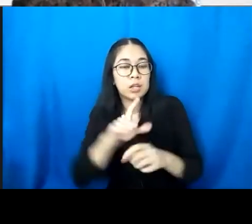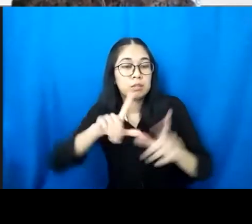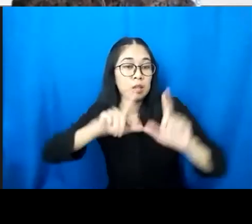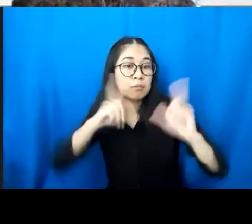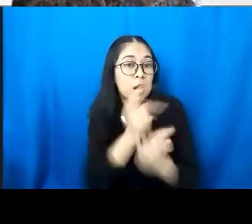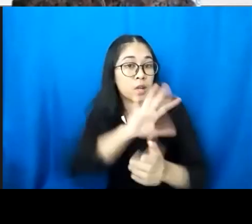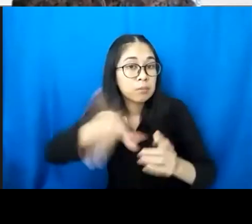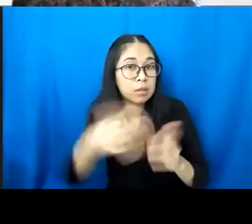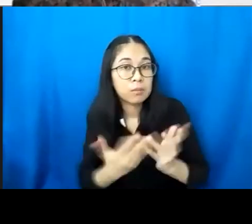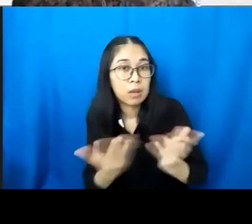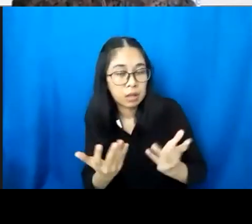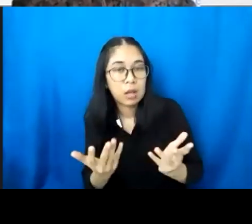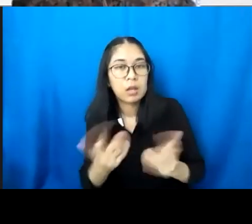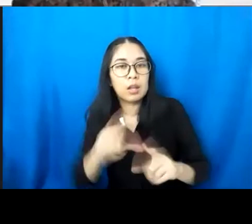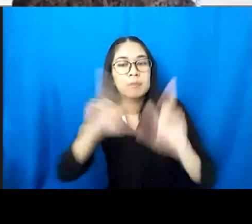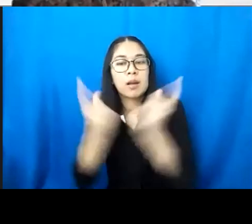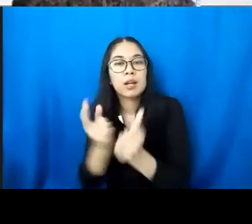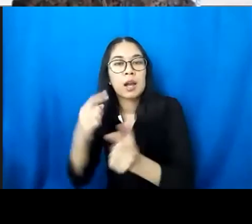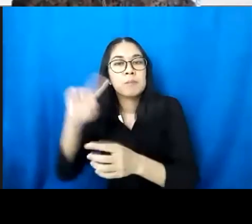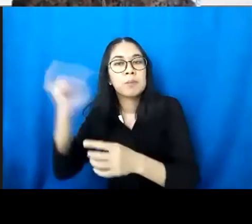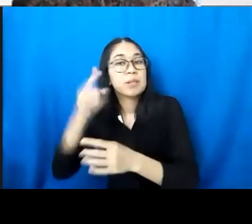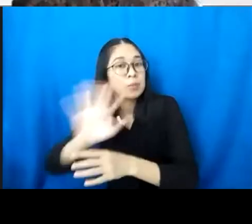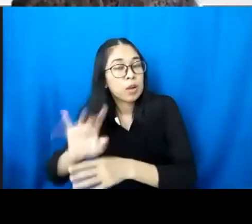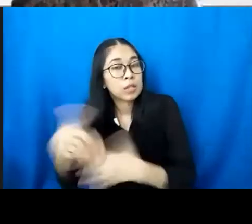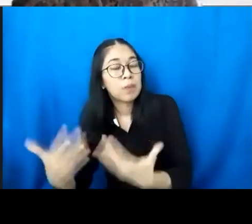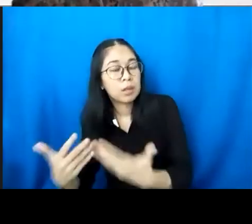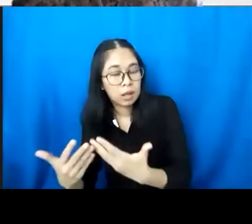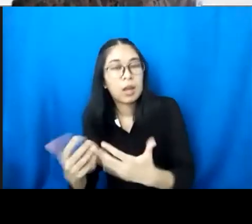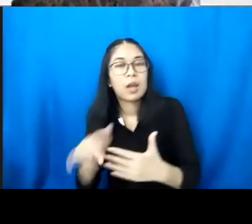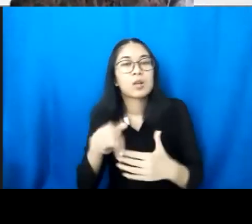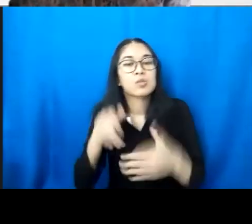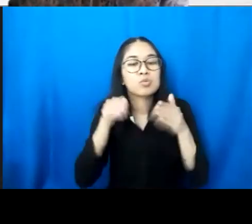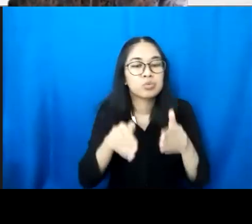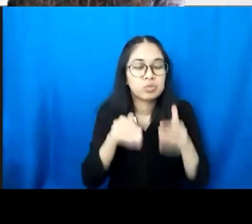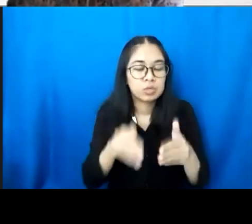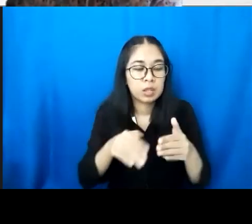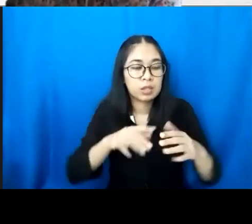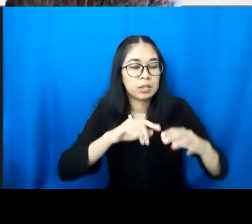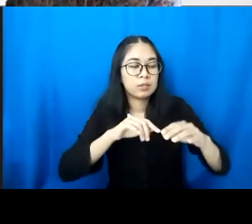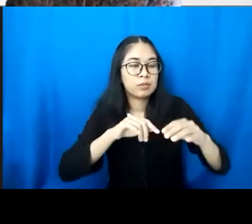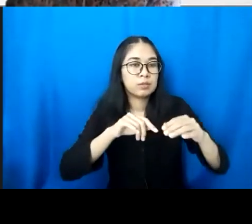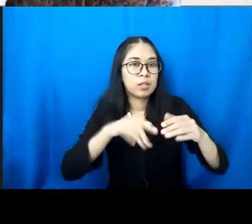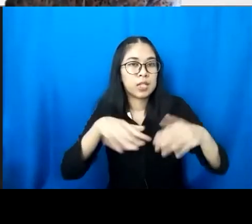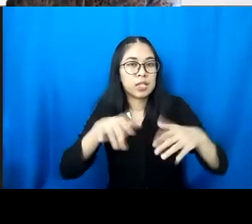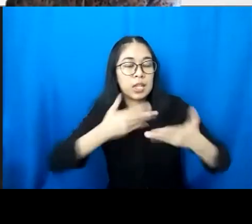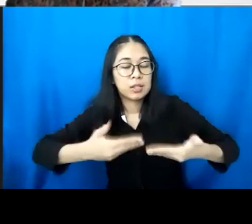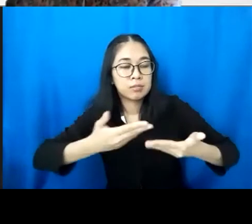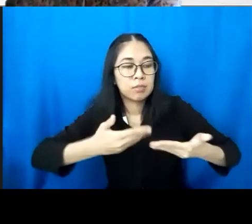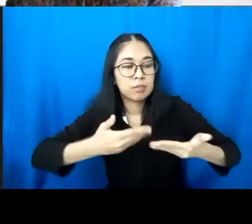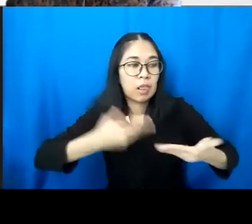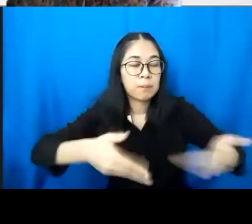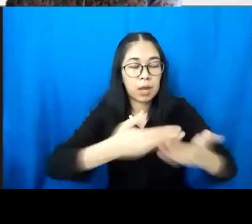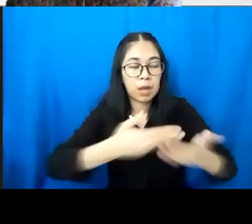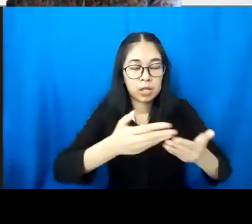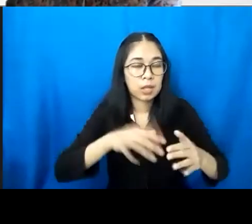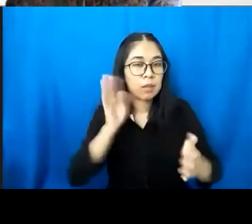seluruh lembaga-lembaga non pemerintah yang berkaitan dengan stunting khususnya yang terjadi di tingkat lapangan. Kalau di tingkat